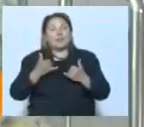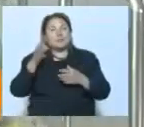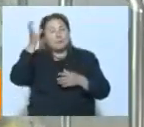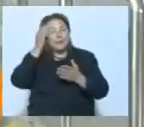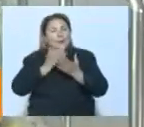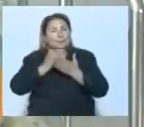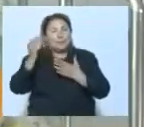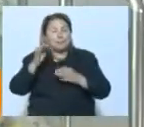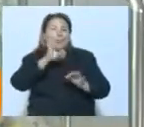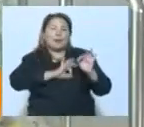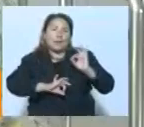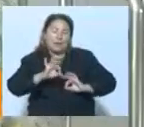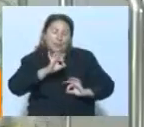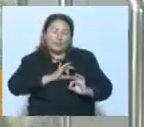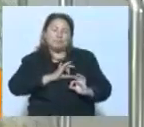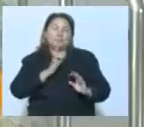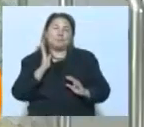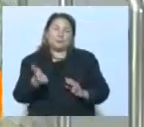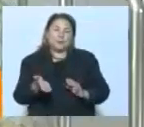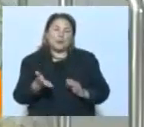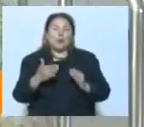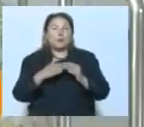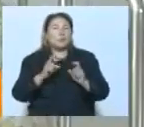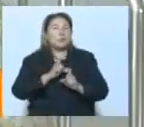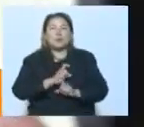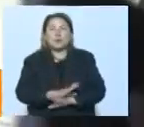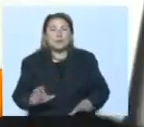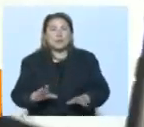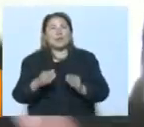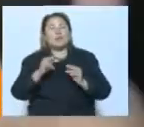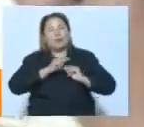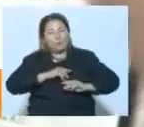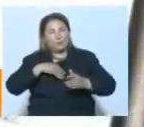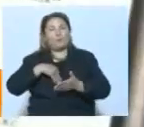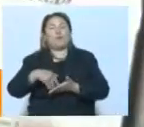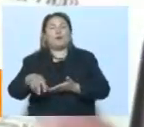осы пайдаланып, үйде отырмай, жұмысқа шығып. Бізде